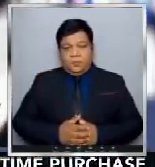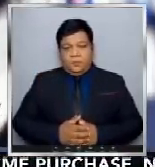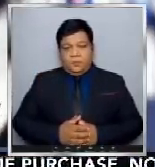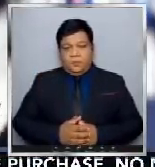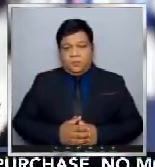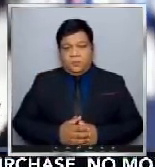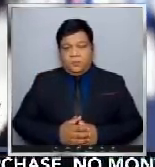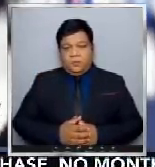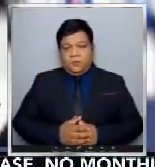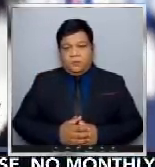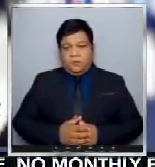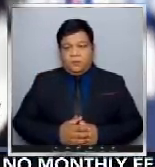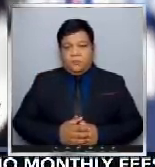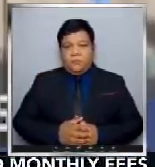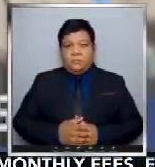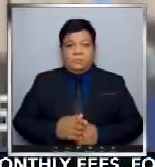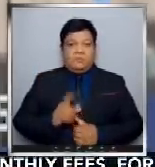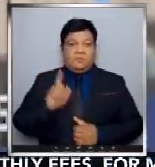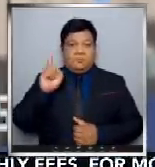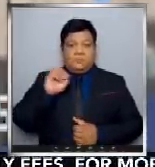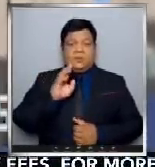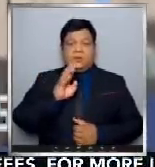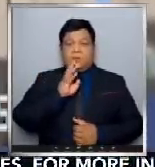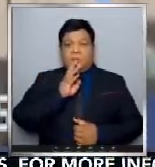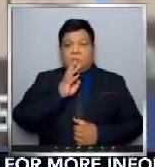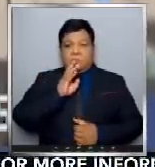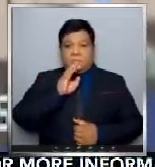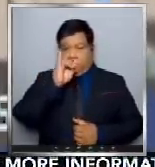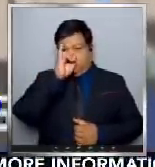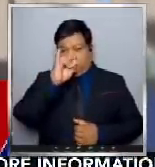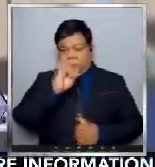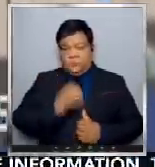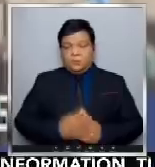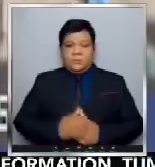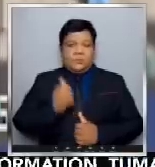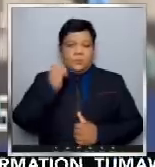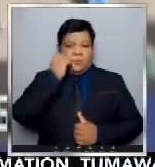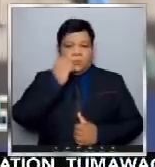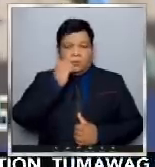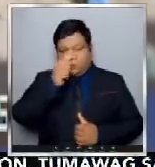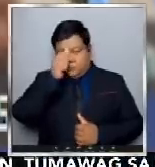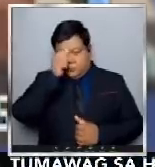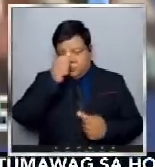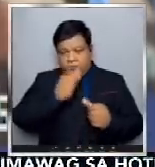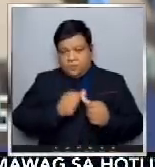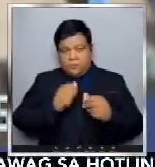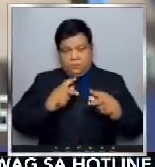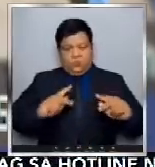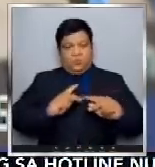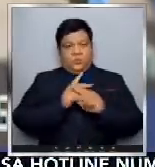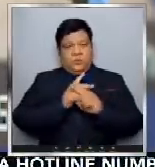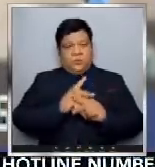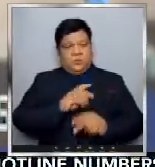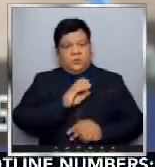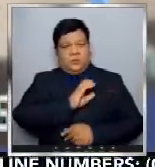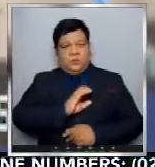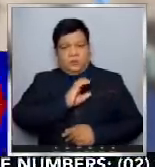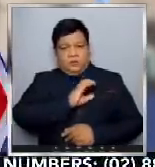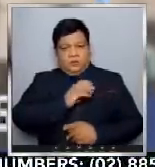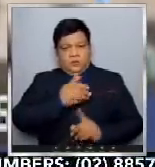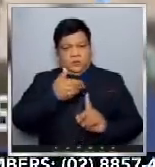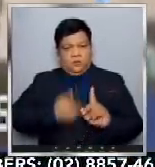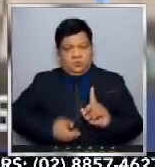Always remember, always protect your dignity and character. Sabihin,